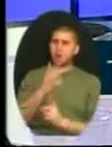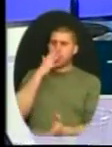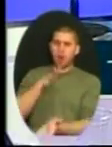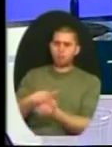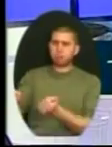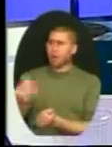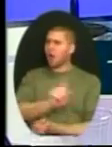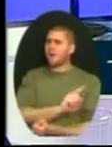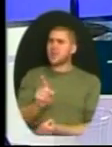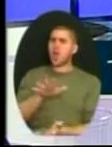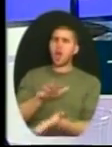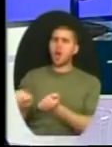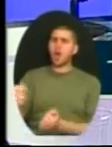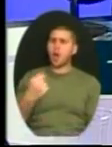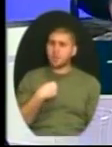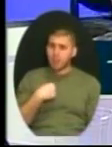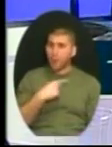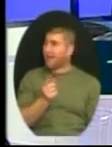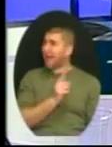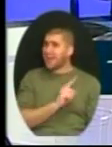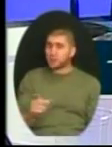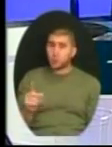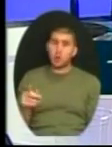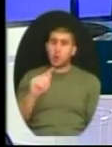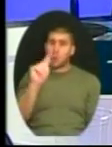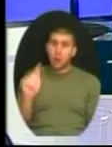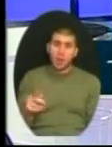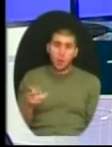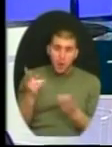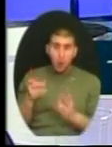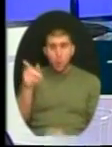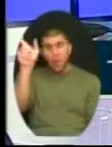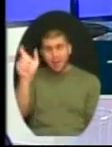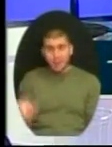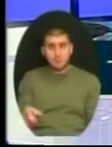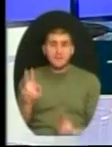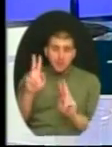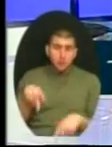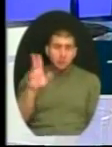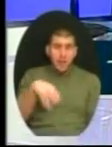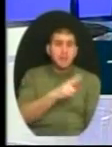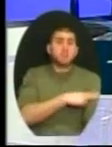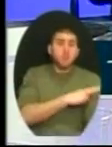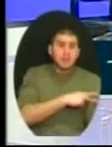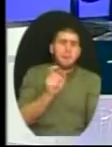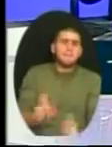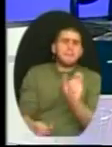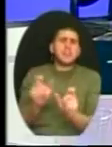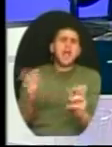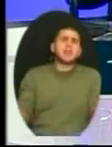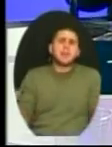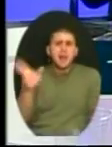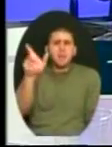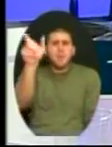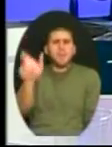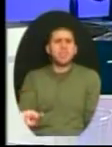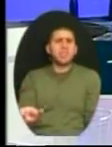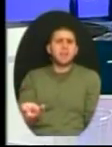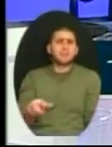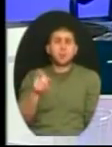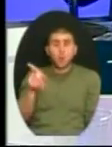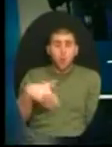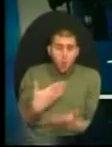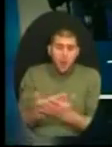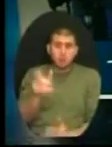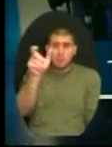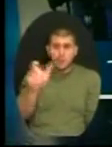אף אחד לא ייכנס בה, נחקר אסור לו. יכול להיות, יכול להיות, והוא גם בן אדם, איך הוא אמר, גם השוטרים הם בני אדם, וגם הוא בן אדם. לקראת סיכום. ולכן הוא הוכיח